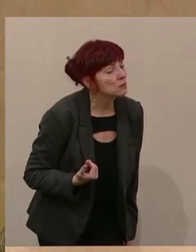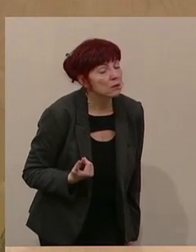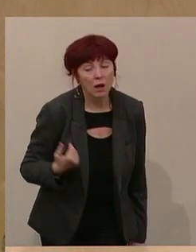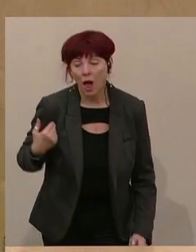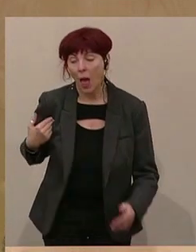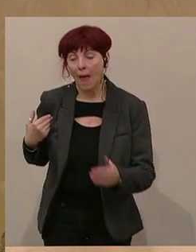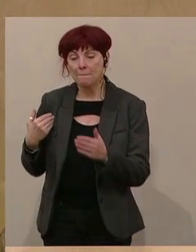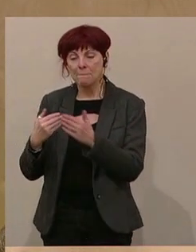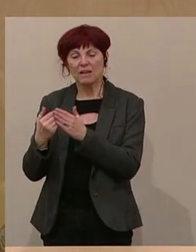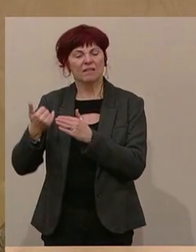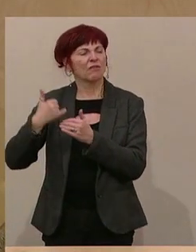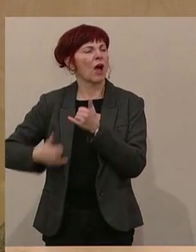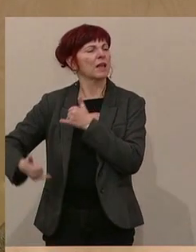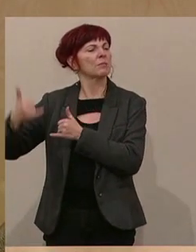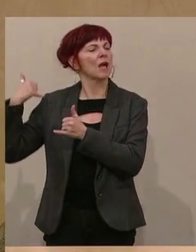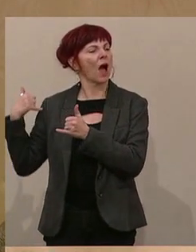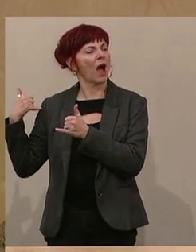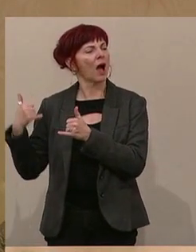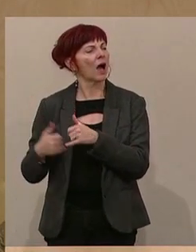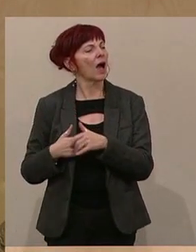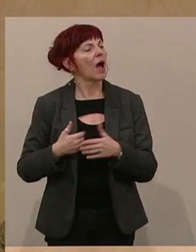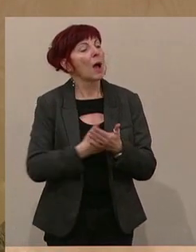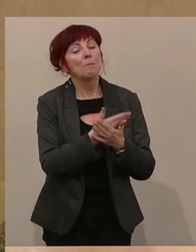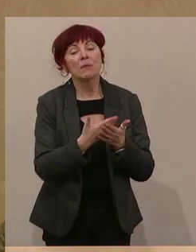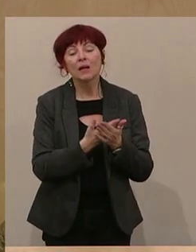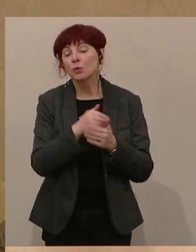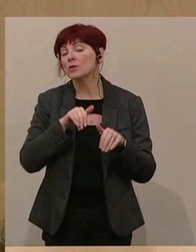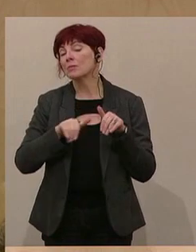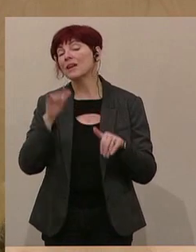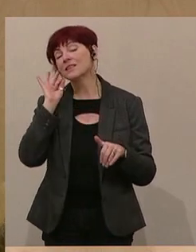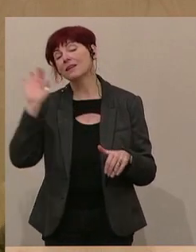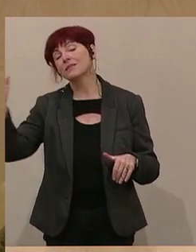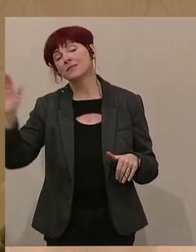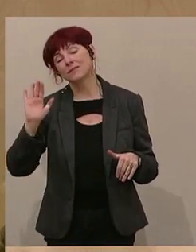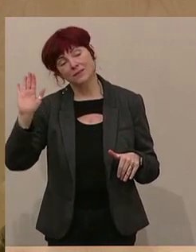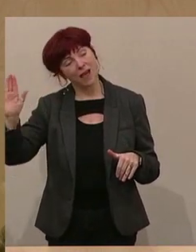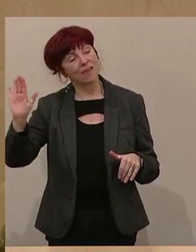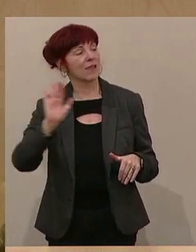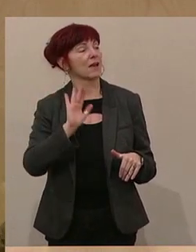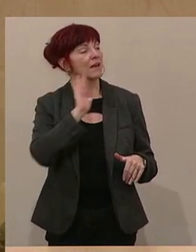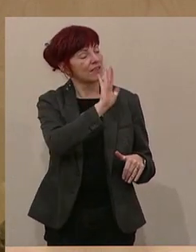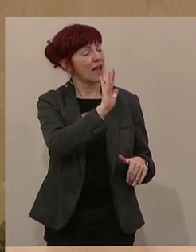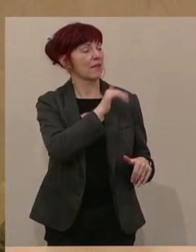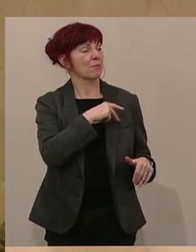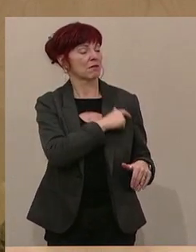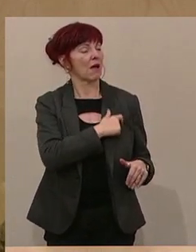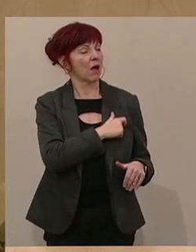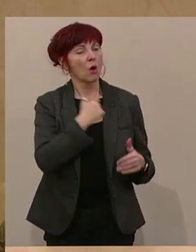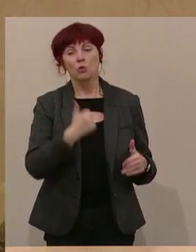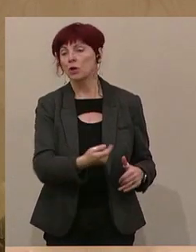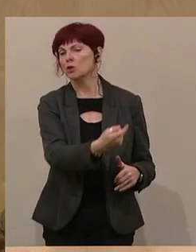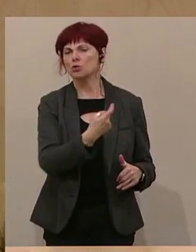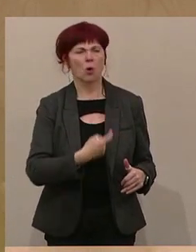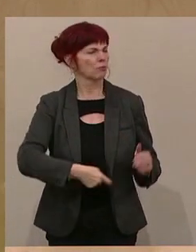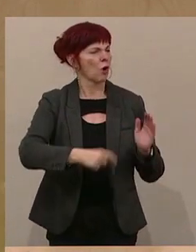Jahr habt ihr die Bildungsministerin gestellt. Und jetzt kommen Sie mit einem Forderungspaket daher,